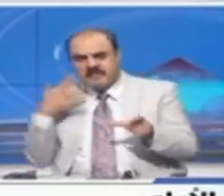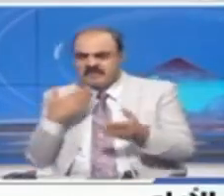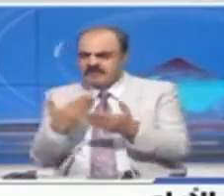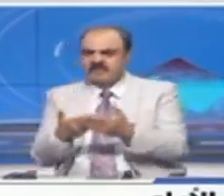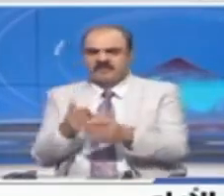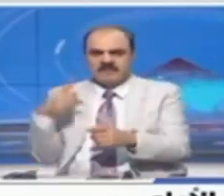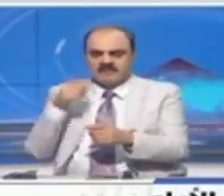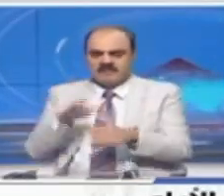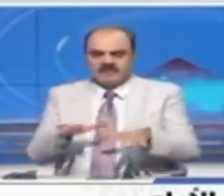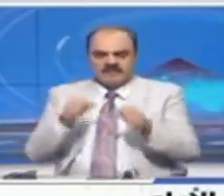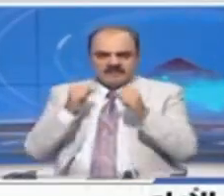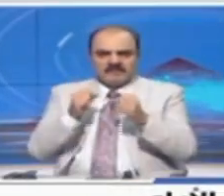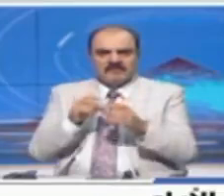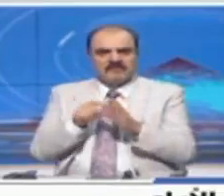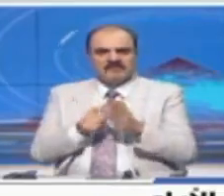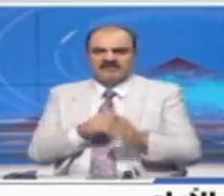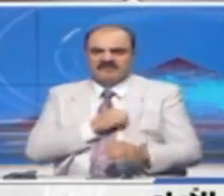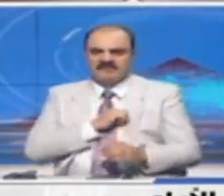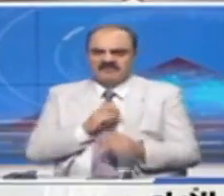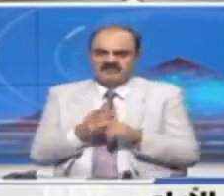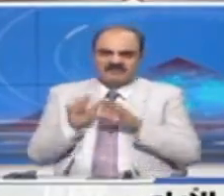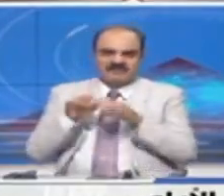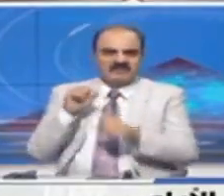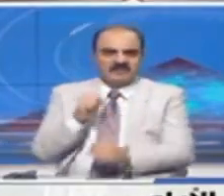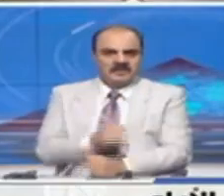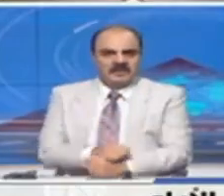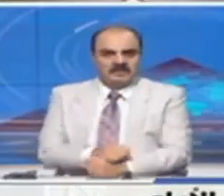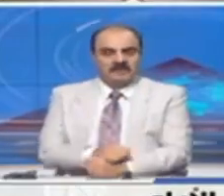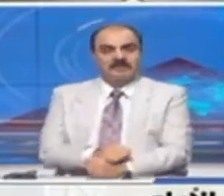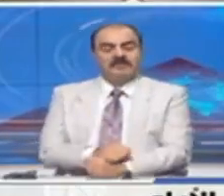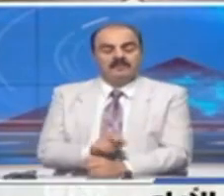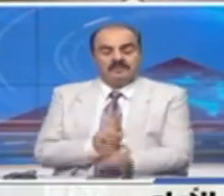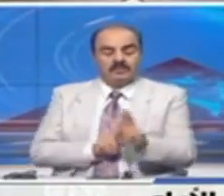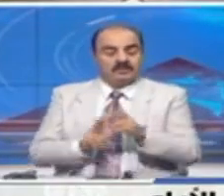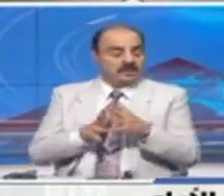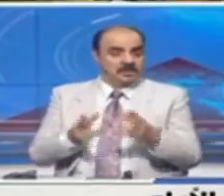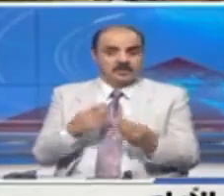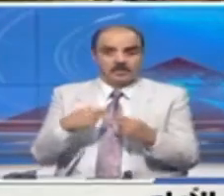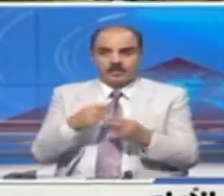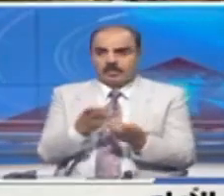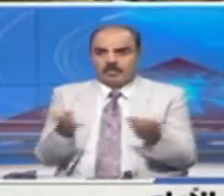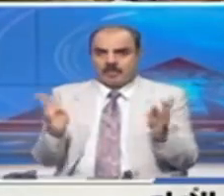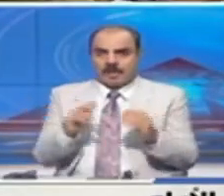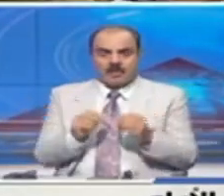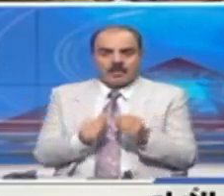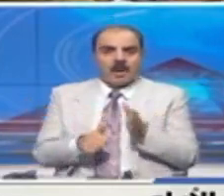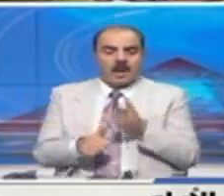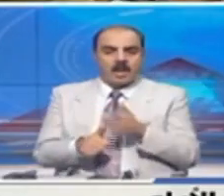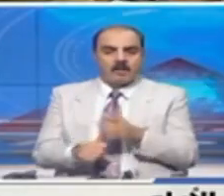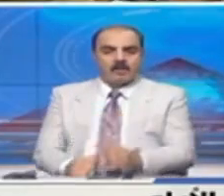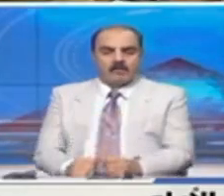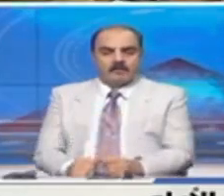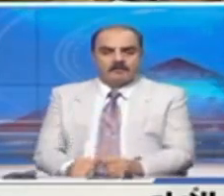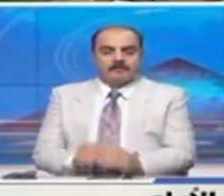ذلك القانون الدولي الإنساني وقانون اللاجئين. ملفات عدة ناقشها اللقاء الوزاري، على رأسها جاء